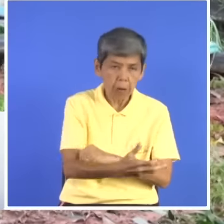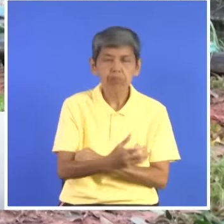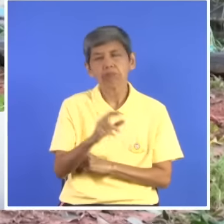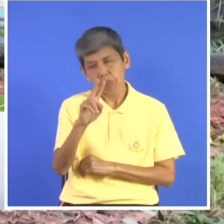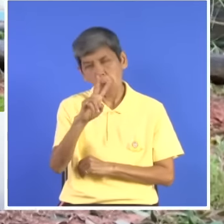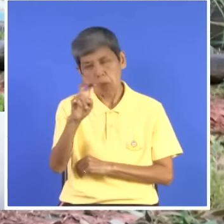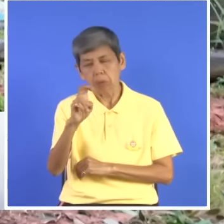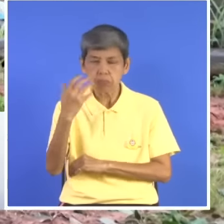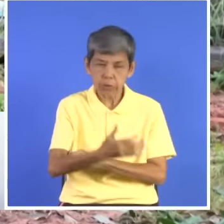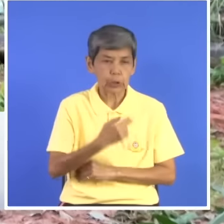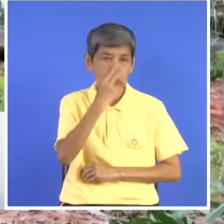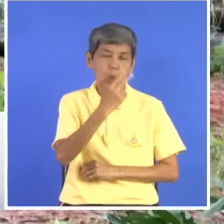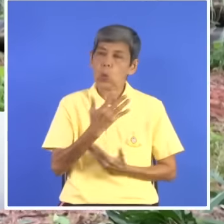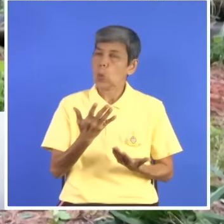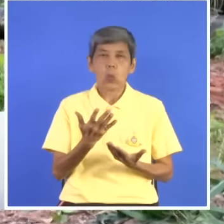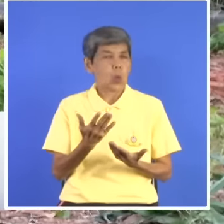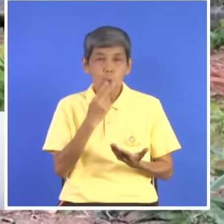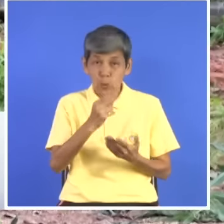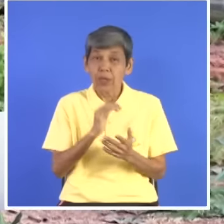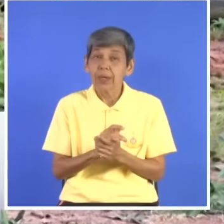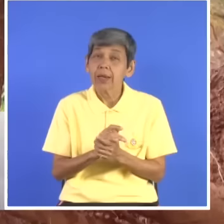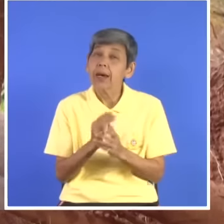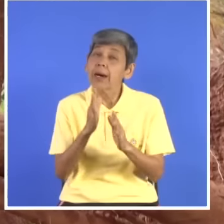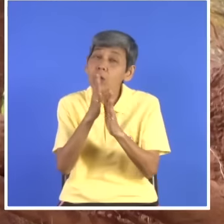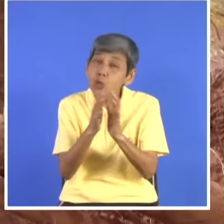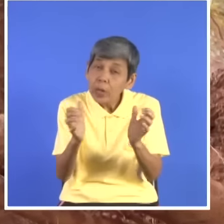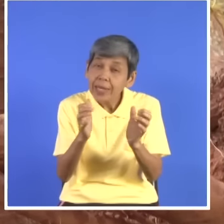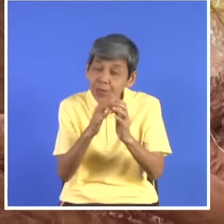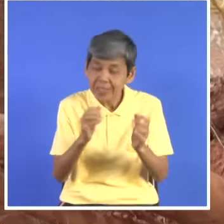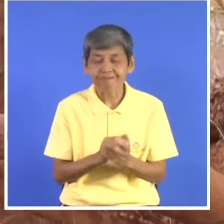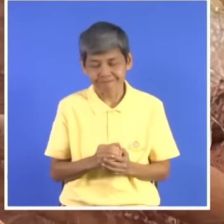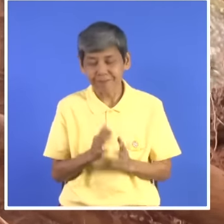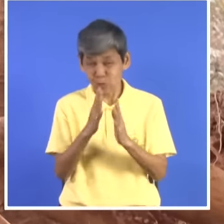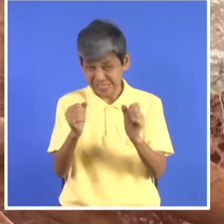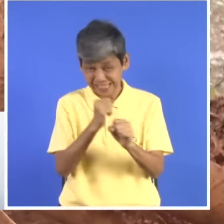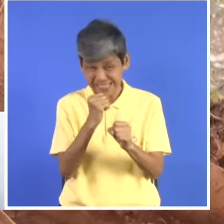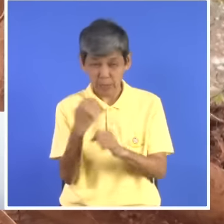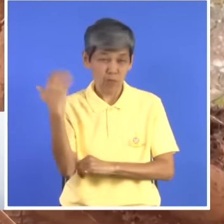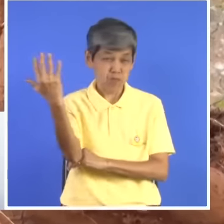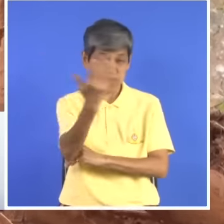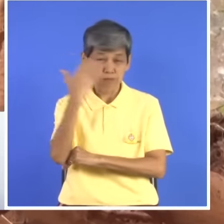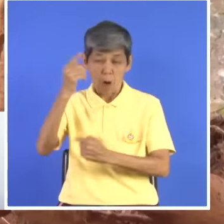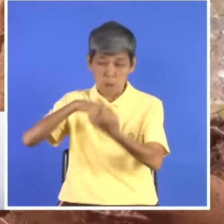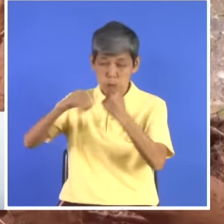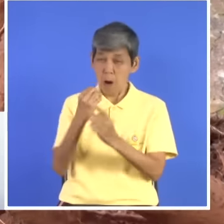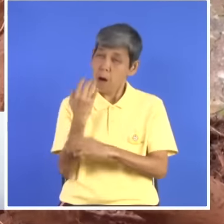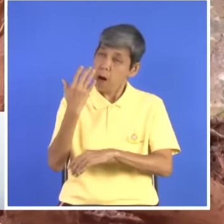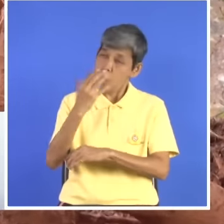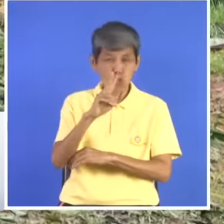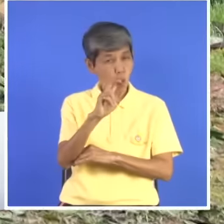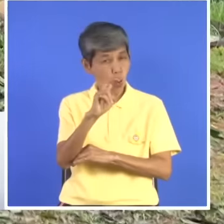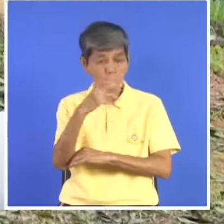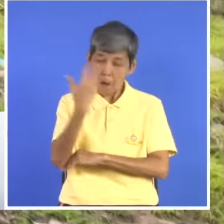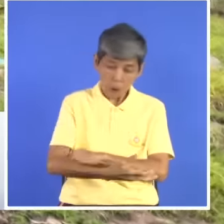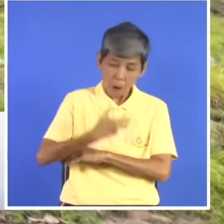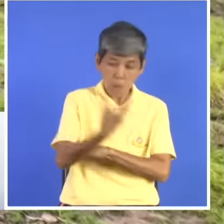200ต้นเป็นจำนวนนี่หลายไร่ที่สวนทุเรียนพื้นที่ของตำบลชำรากนะครับถูกพายุหมุนเนี่ยพัดต้นทุเรียนประมาณสัก200ต้นก็โ